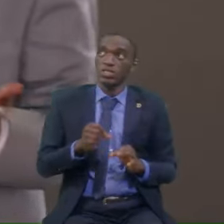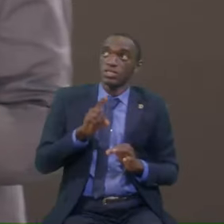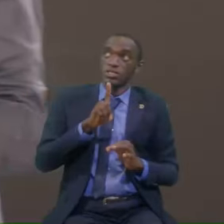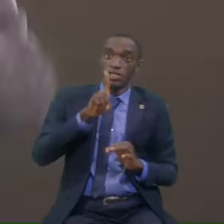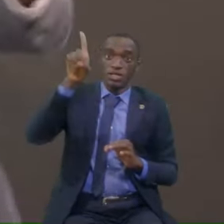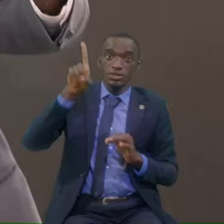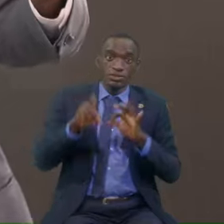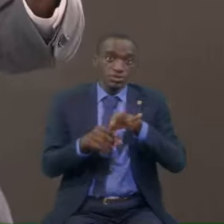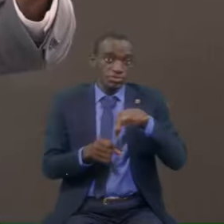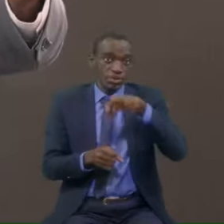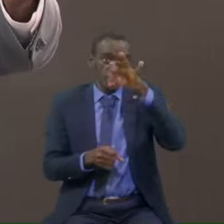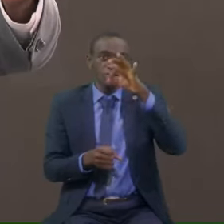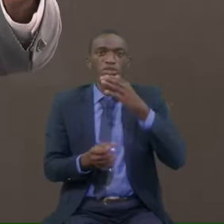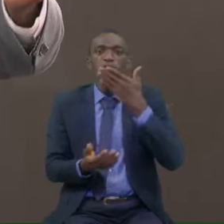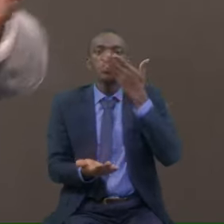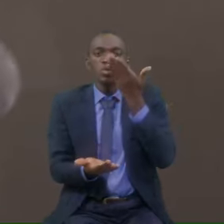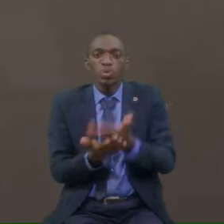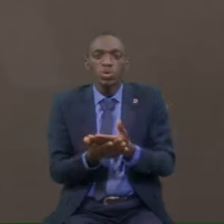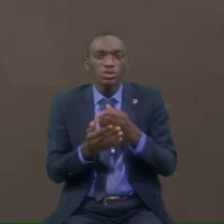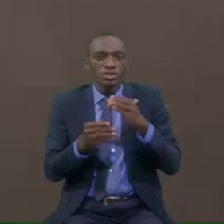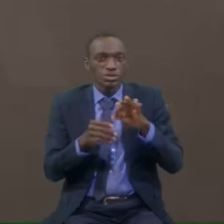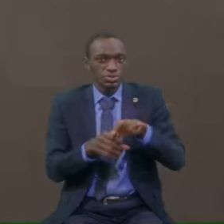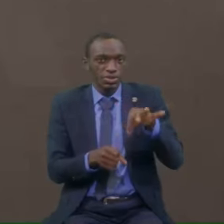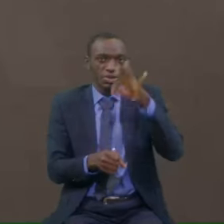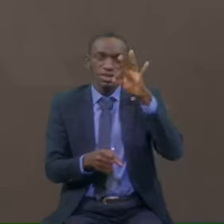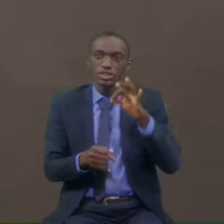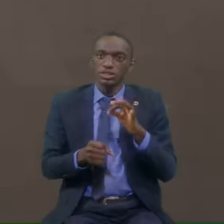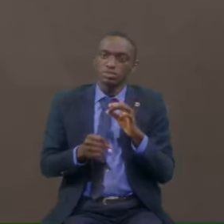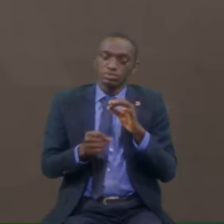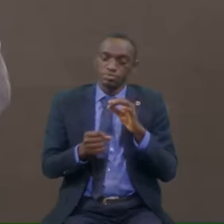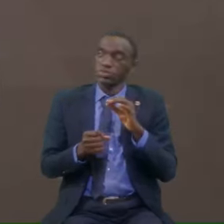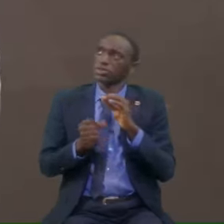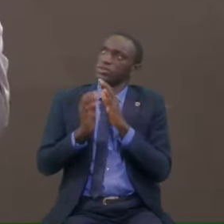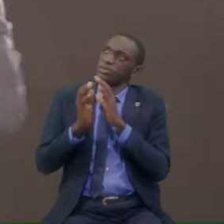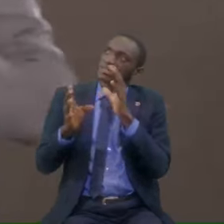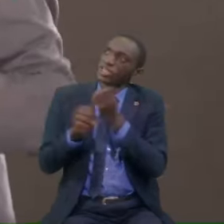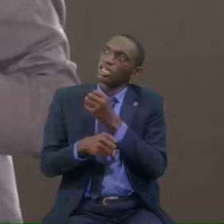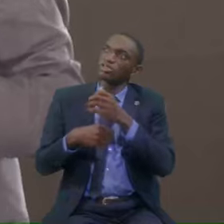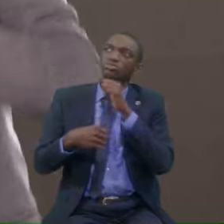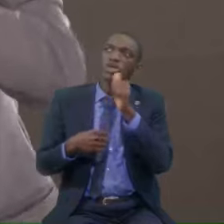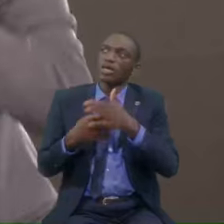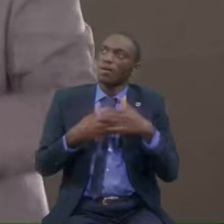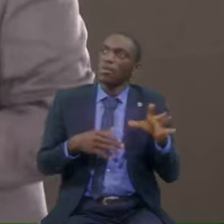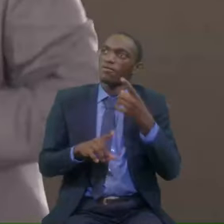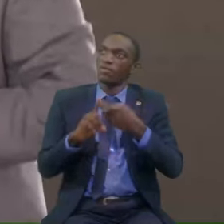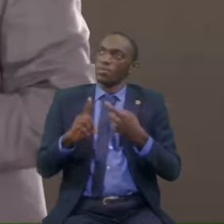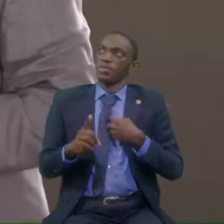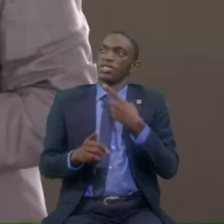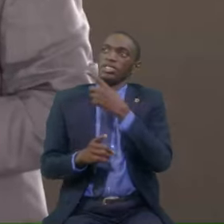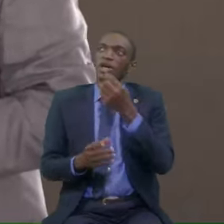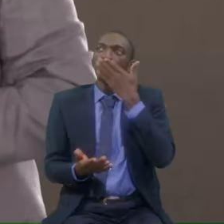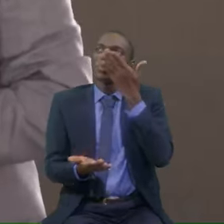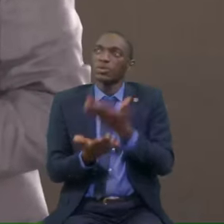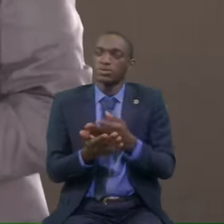C'est l'esprit, le bon esprit. Ne m'ôte pas, ne m'enlève pas ton bon esprit. Il les